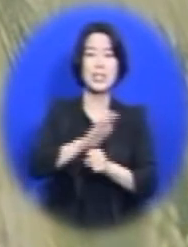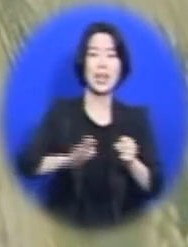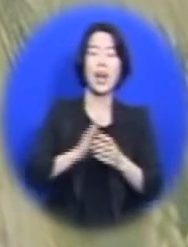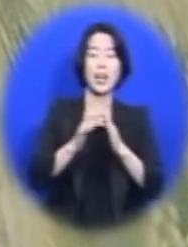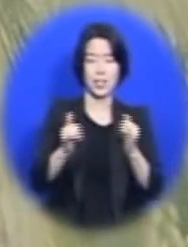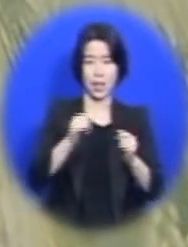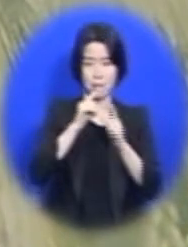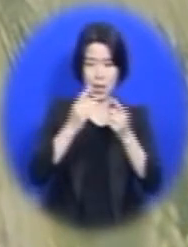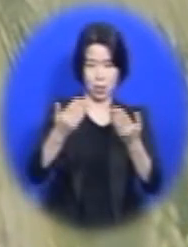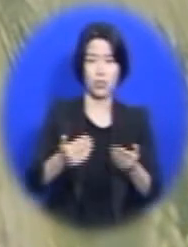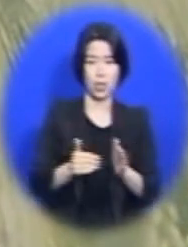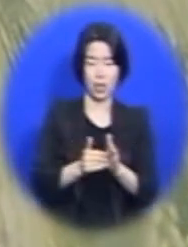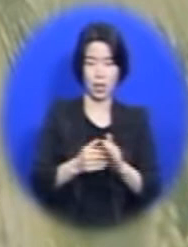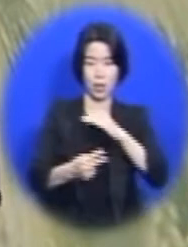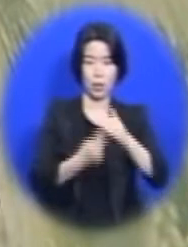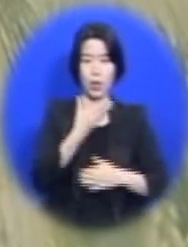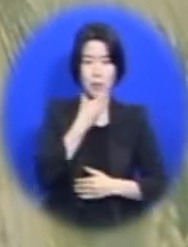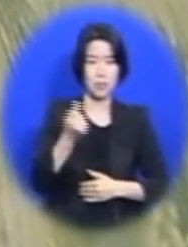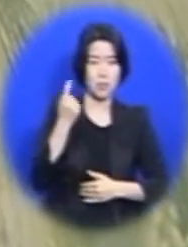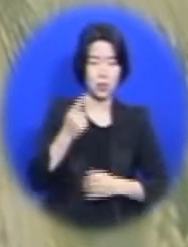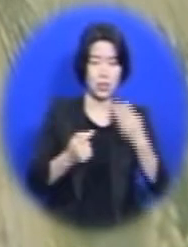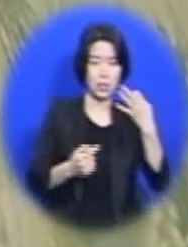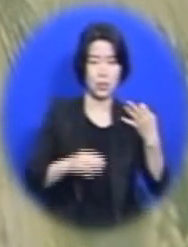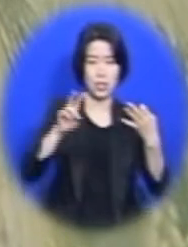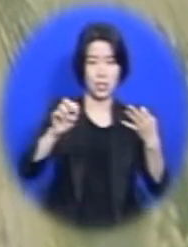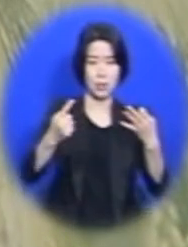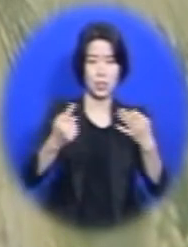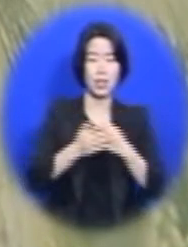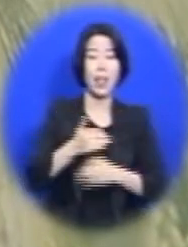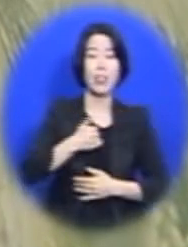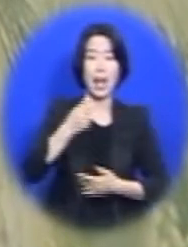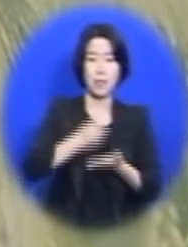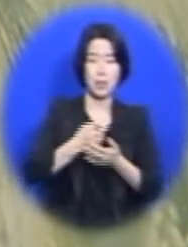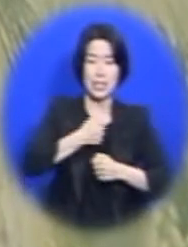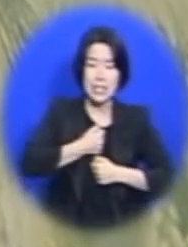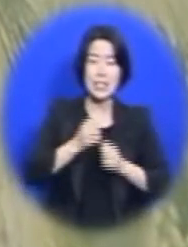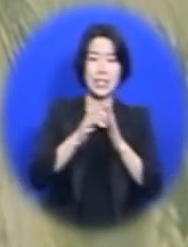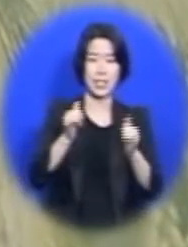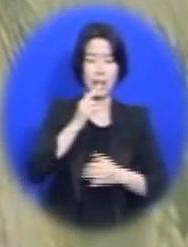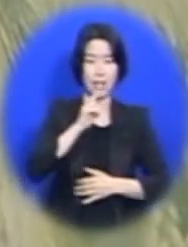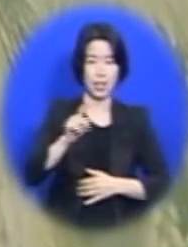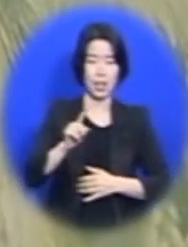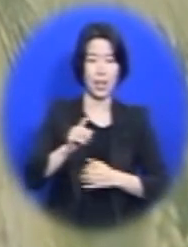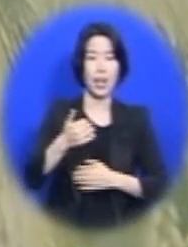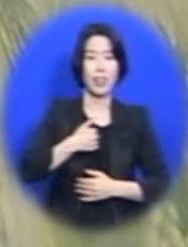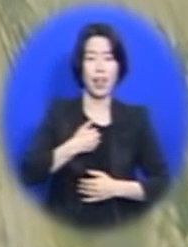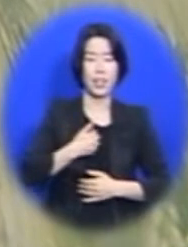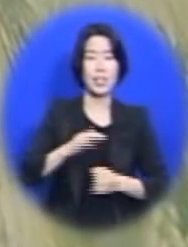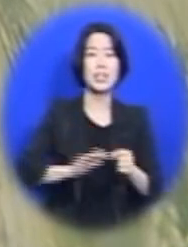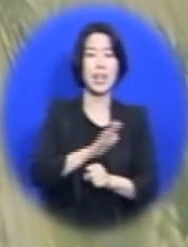그랬습니다. 요한복음 14장 21절에 나의 계명을 지키는 자라야 나를 사랑하는